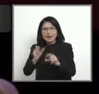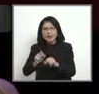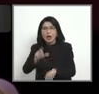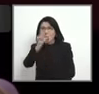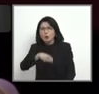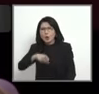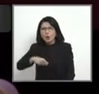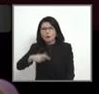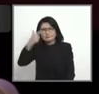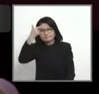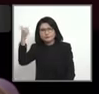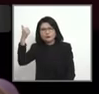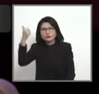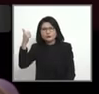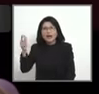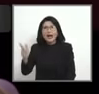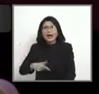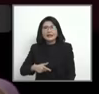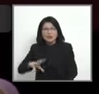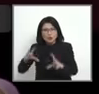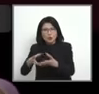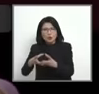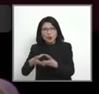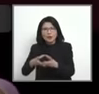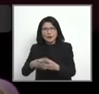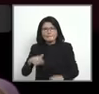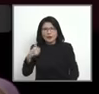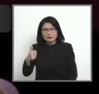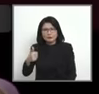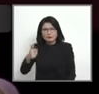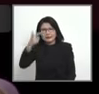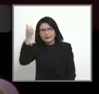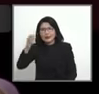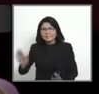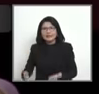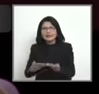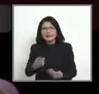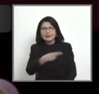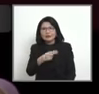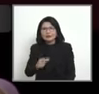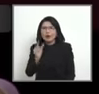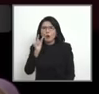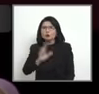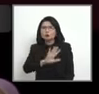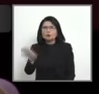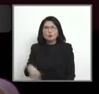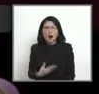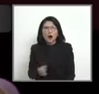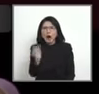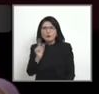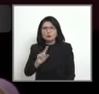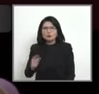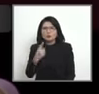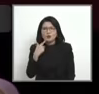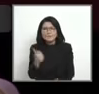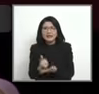yang kecil ini bagaimana kemudian diangkat agar kemudian yang tengah pun terangkat juga jadi kita tidak merata